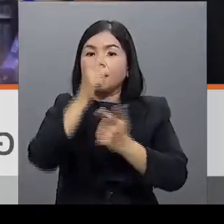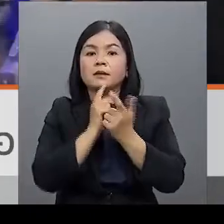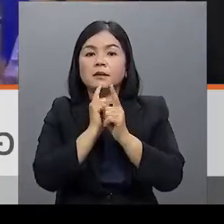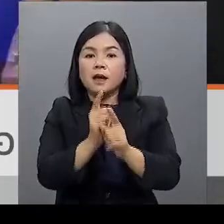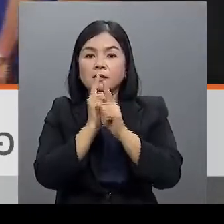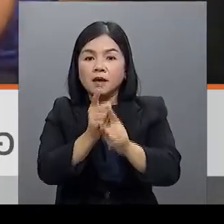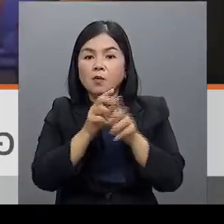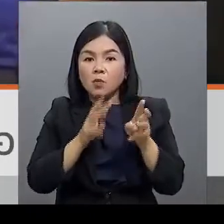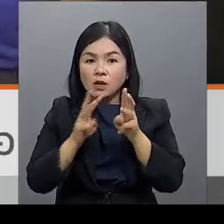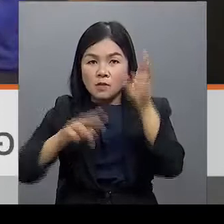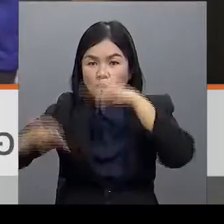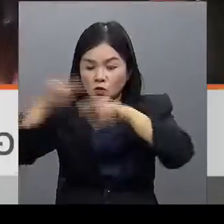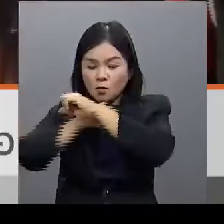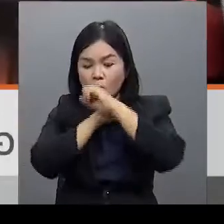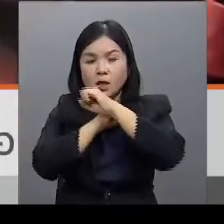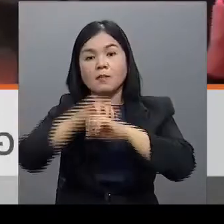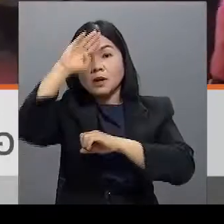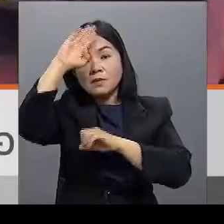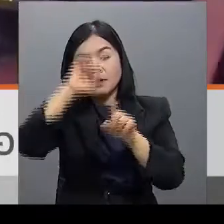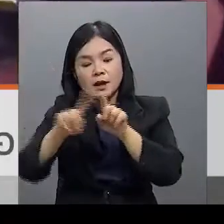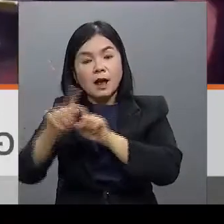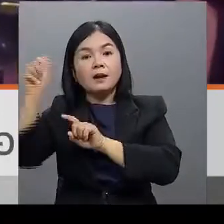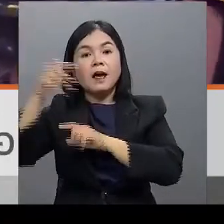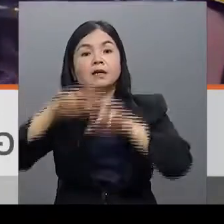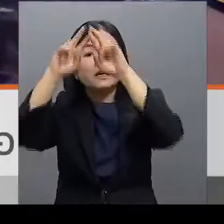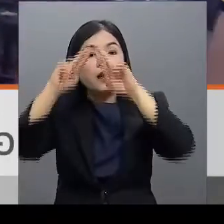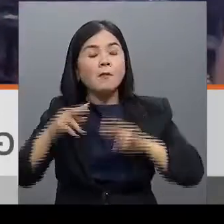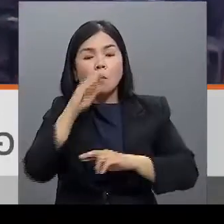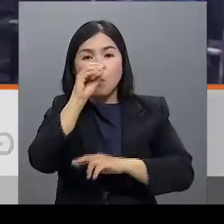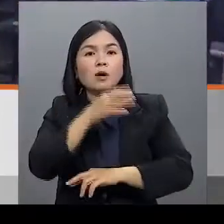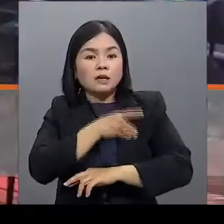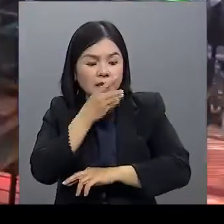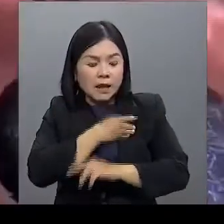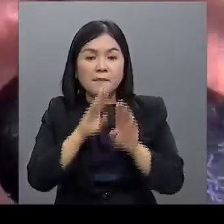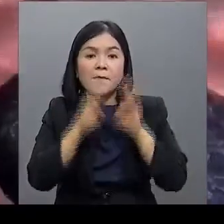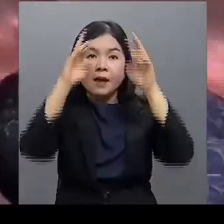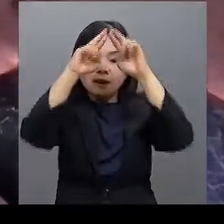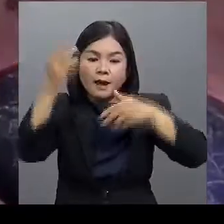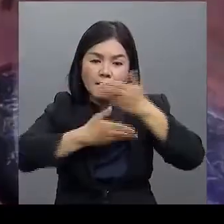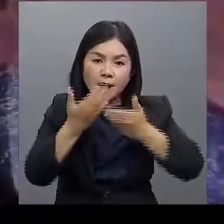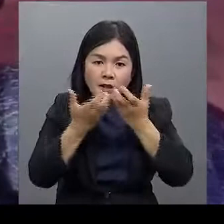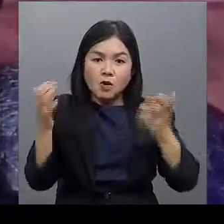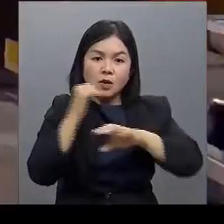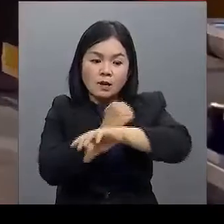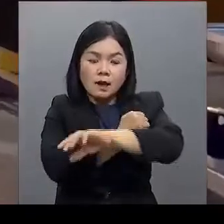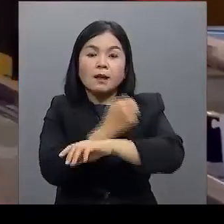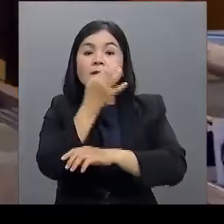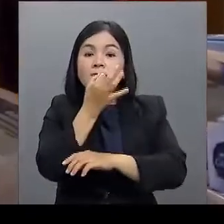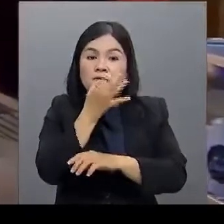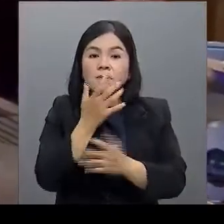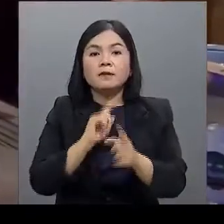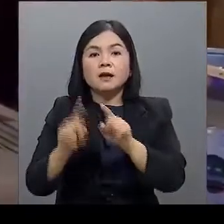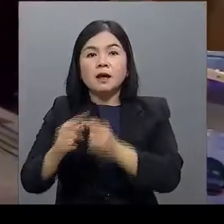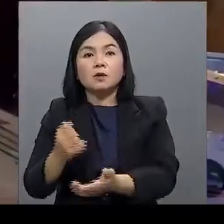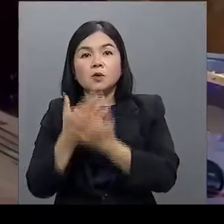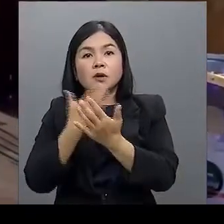คอย่างเคร่งครัดผู้ประกอบการบอกแบบนี้นะคะบอกว่าดีใจที่ได้กลับมาเปิดร้านพนักงานจะได้มีรายได้แล้วก็เป็นการกระตุ้นเศรษฐกิจที่ซบ